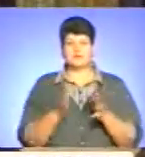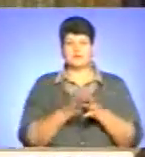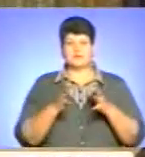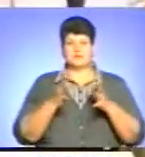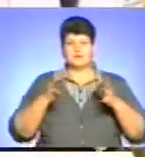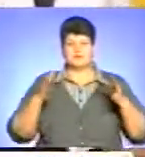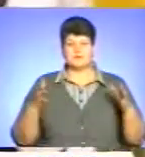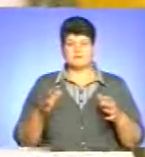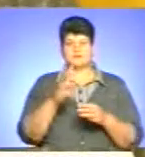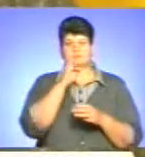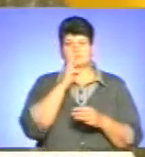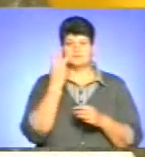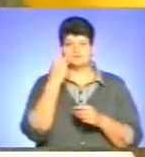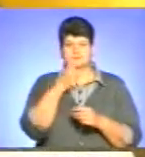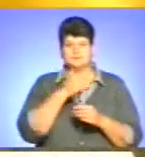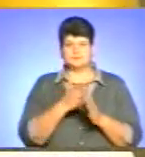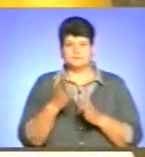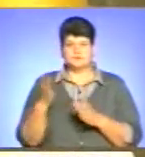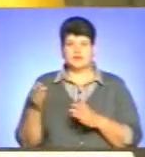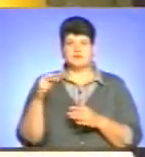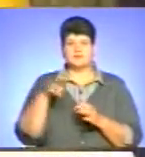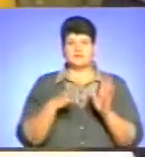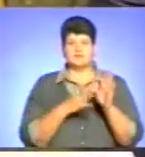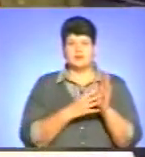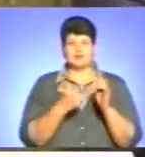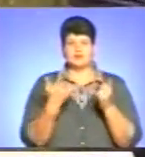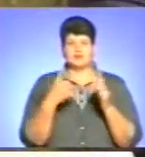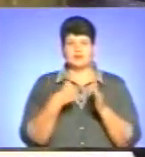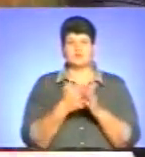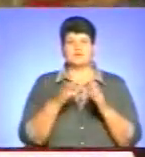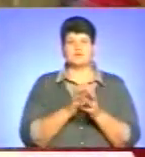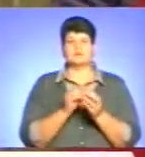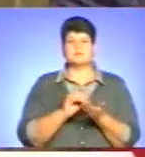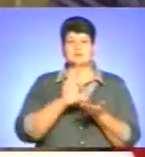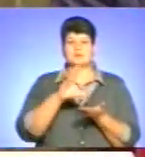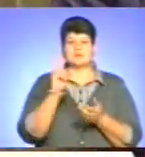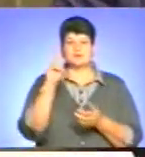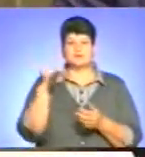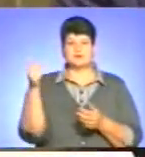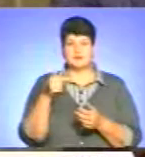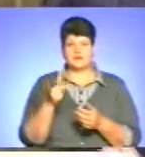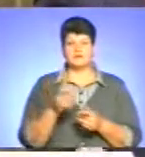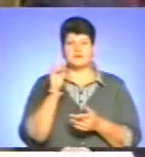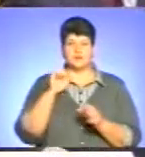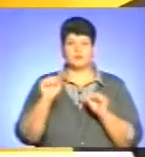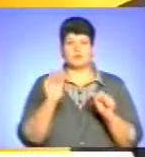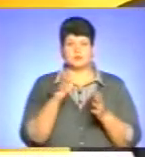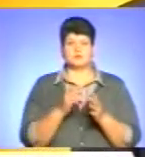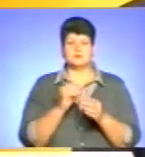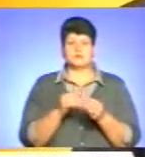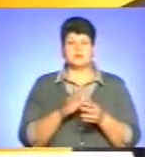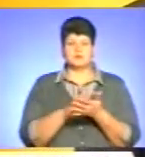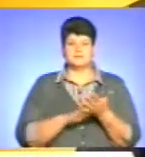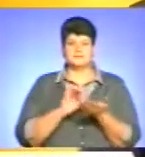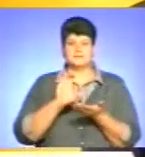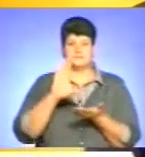заробітні плати. І на сьогодні з 2009-го вони зросли на 1200 гривень. Таку тенденцію уряд зберігатиме і надалі. Хотілося б,